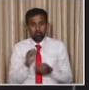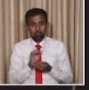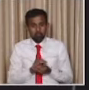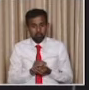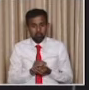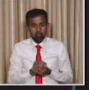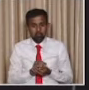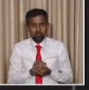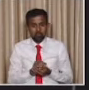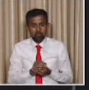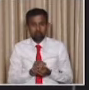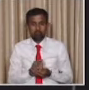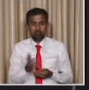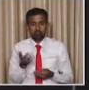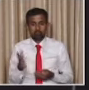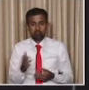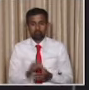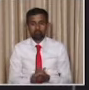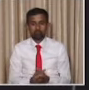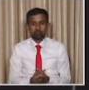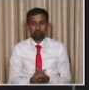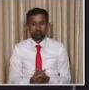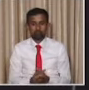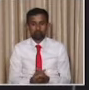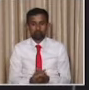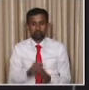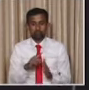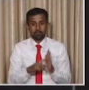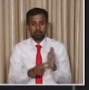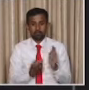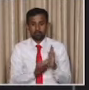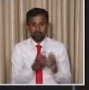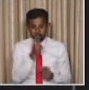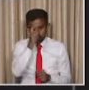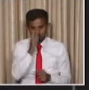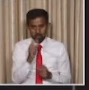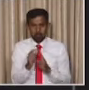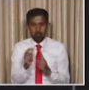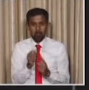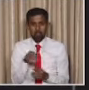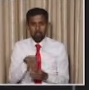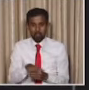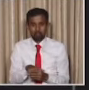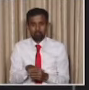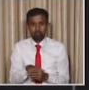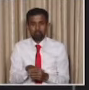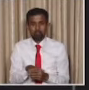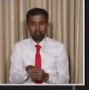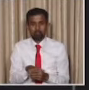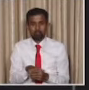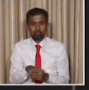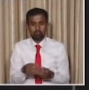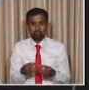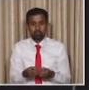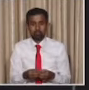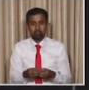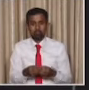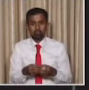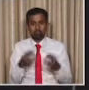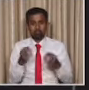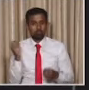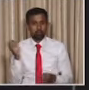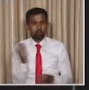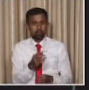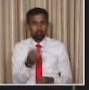mata siduela tibeno. JR Jayawardhana metumata me pali pintu etulepa bombe damaga sanne